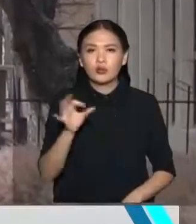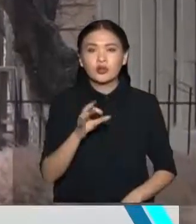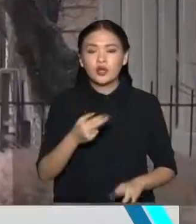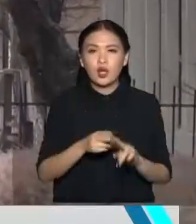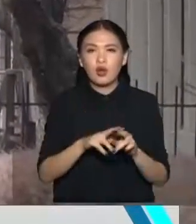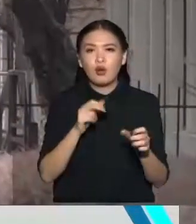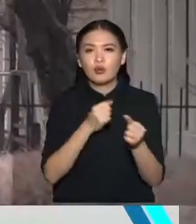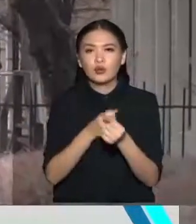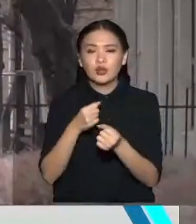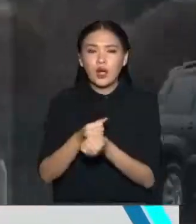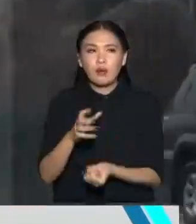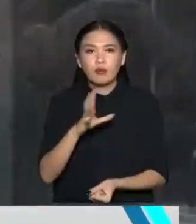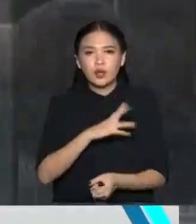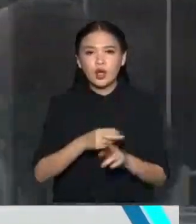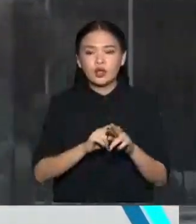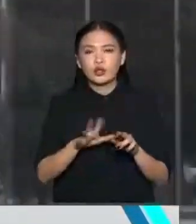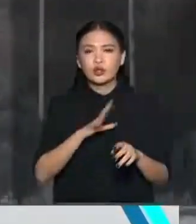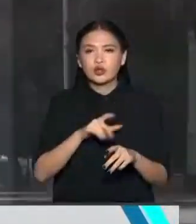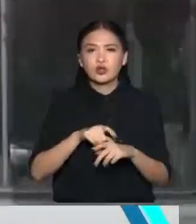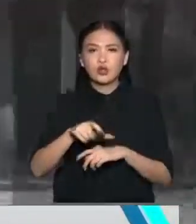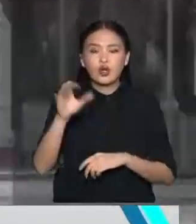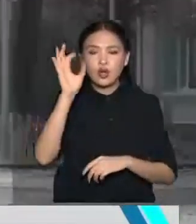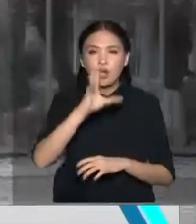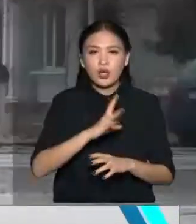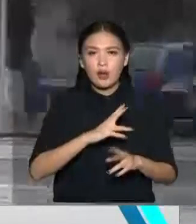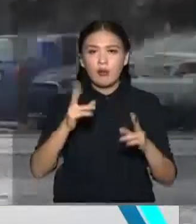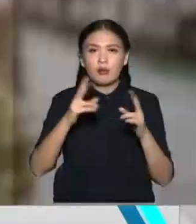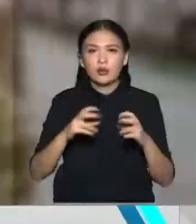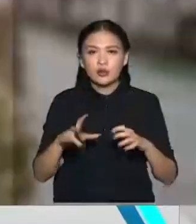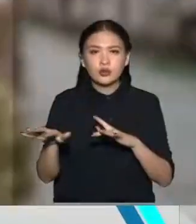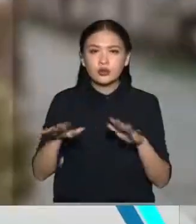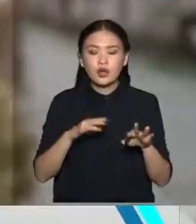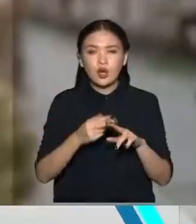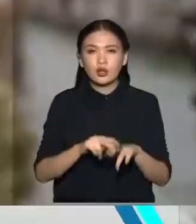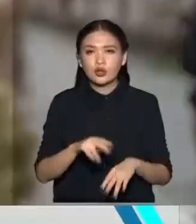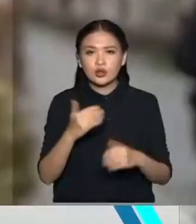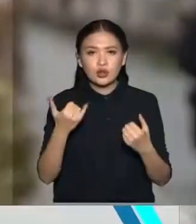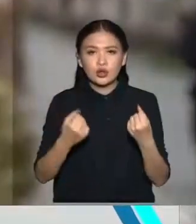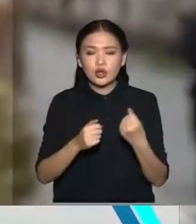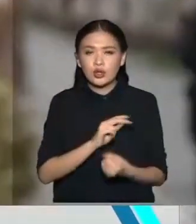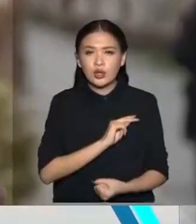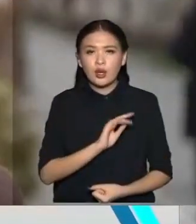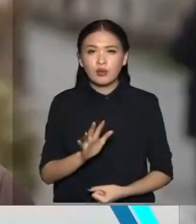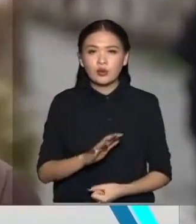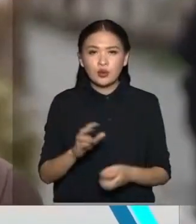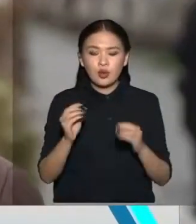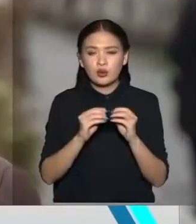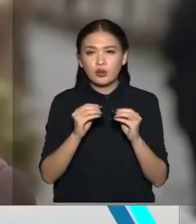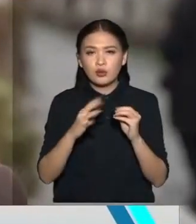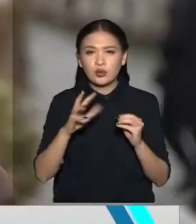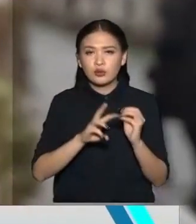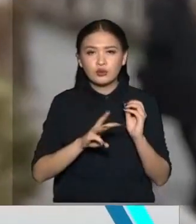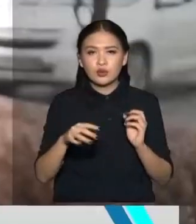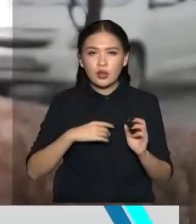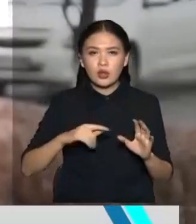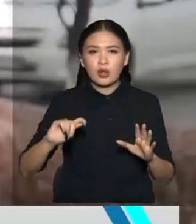жол апаты орын алған. Қазір жол көлік оқиғаларына сараптама жұмыстары жүргізіліп жатыр. Көлігіміз жүрмей тұр, 10-15 минут болды, қыздырып отырмыз